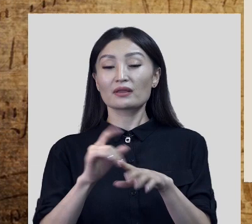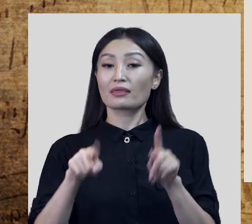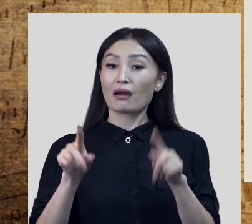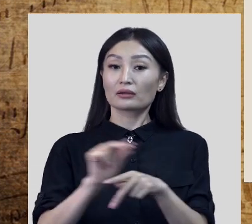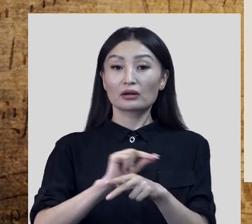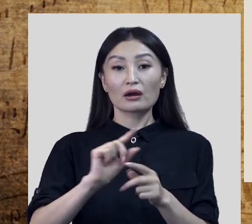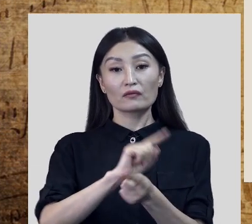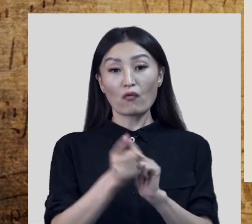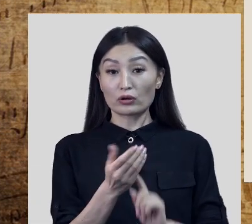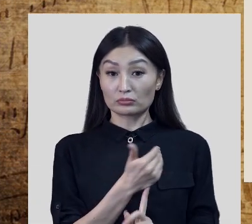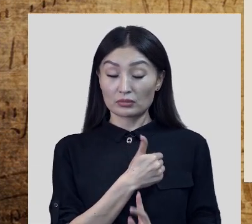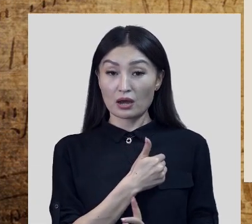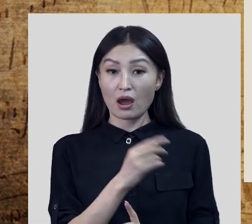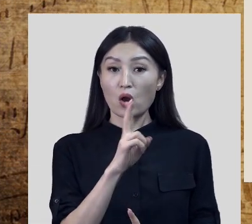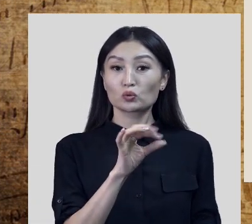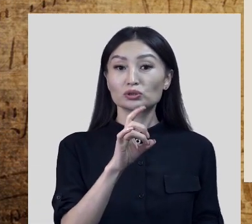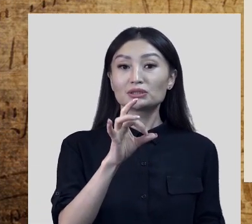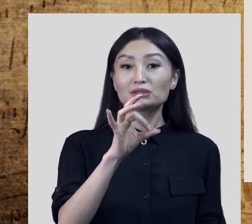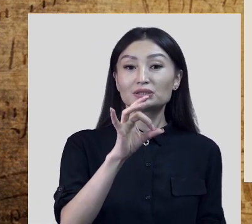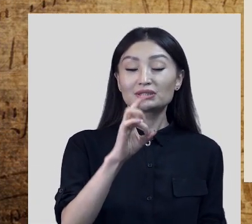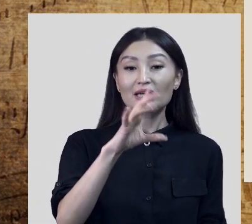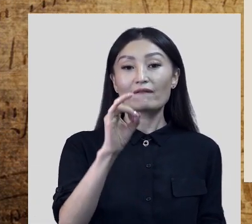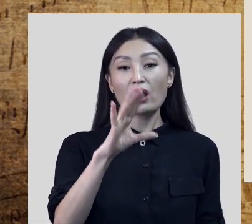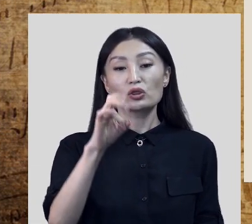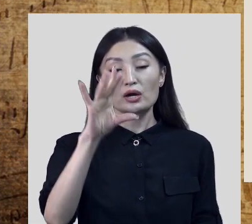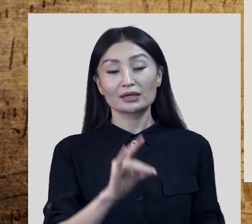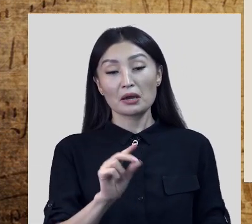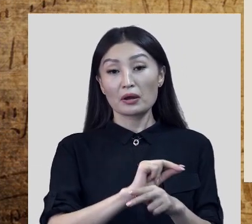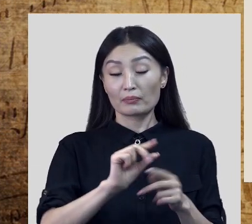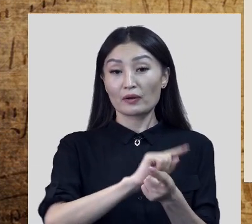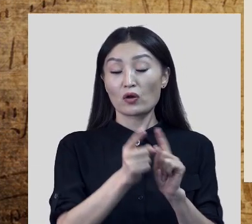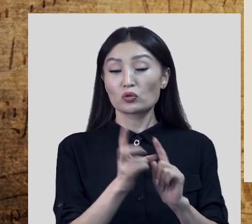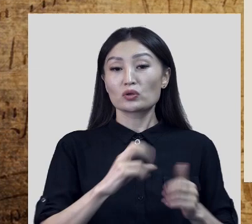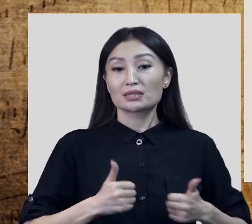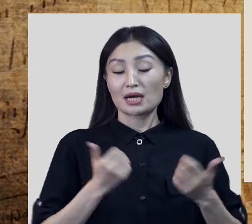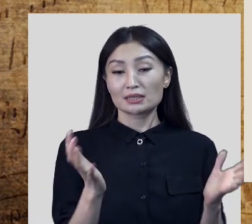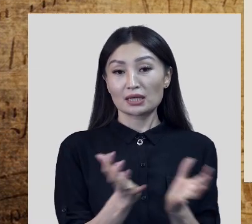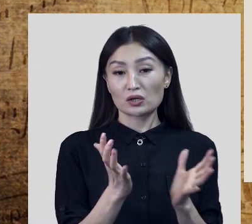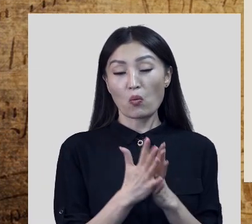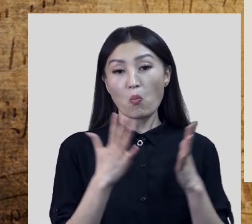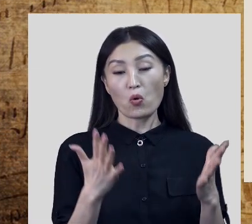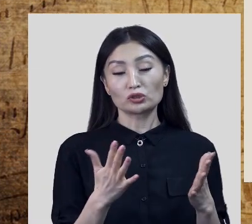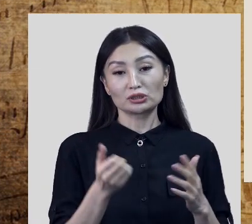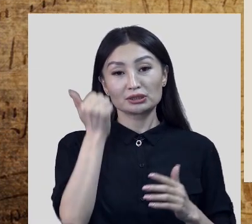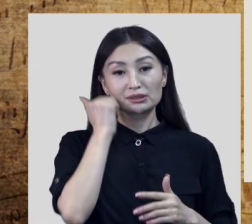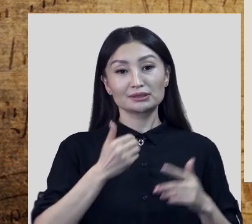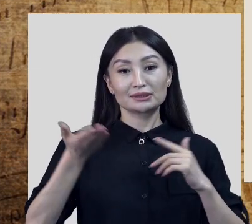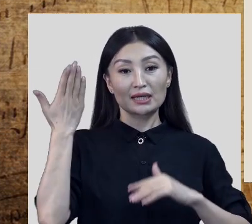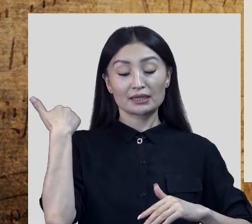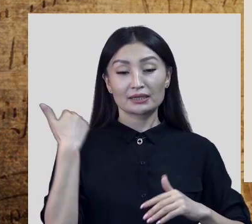реформ консерваторы тоже проводили реформы но старались сохранить как можно больше пережитков старины